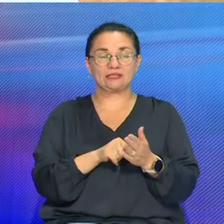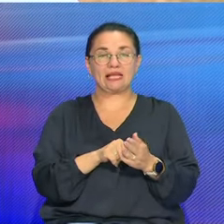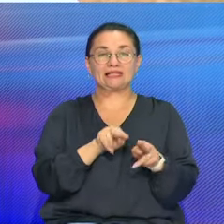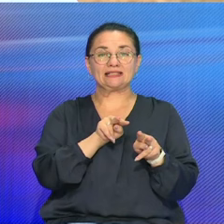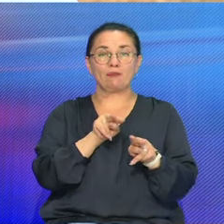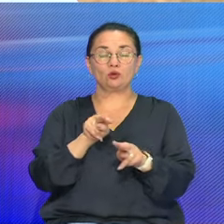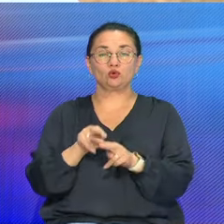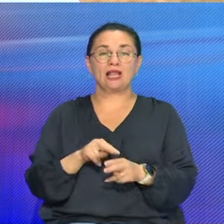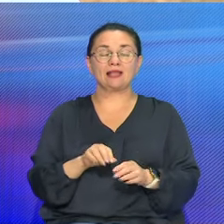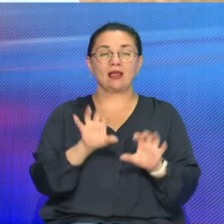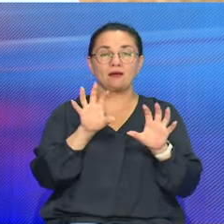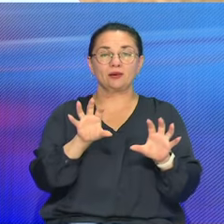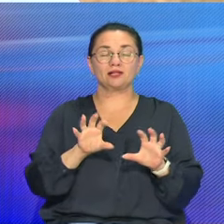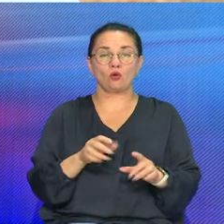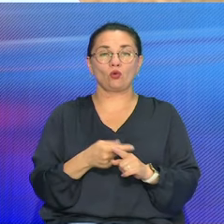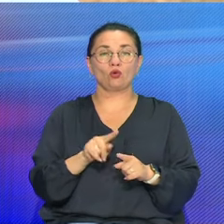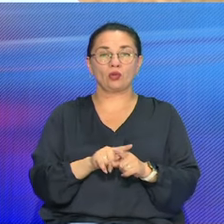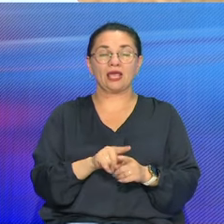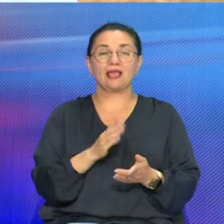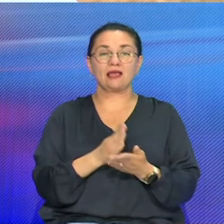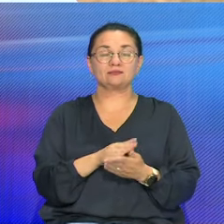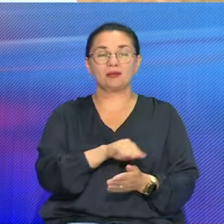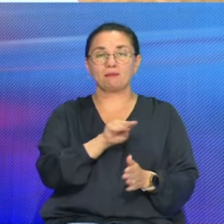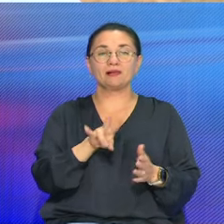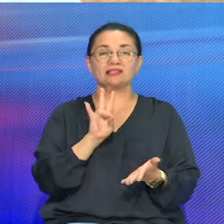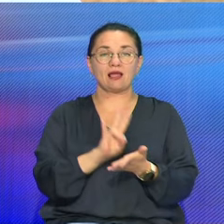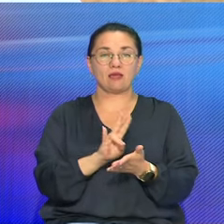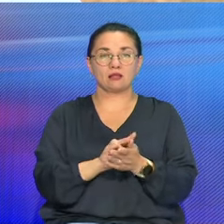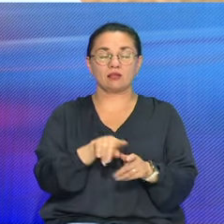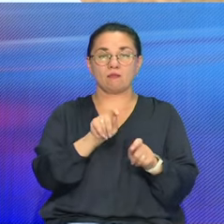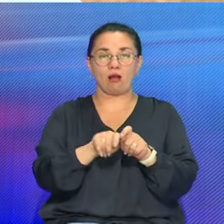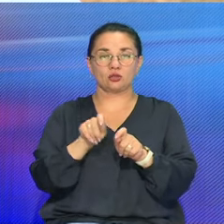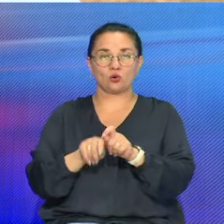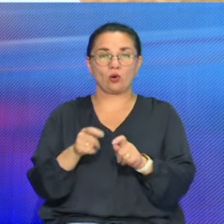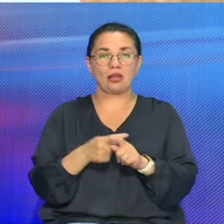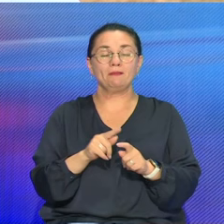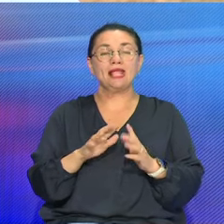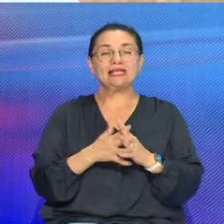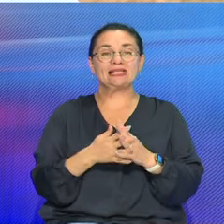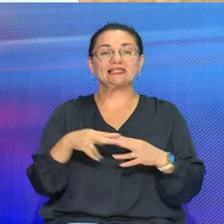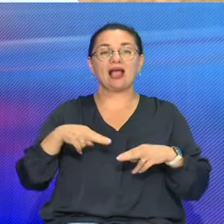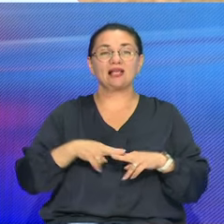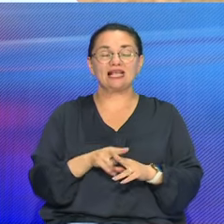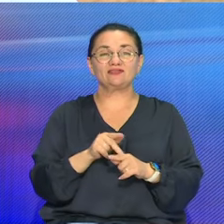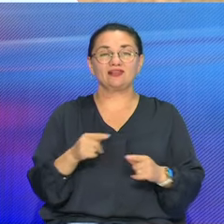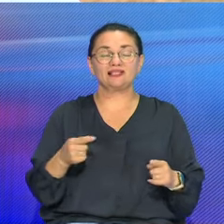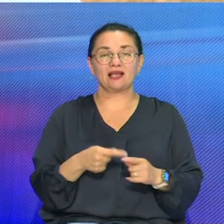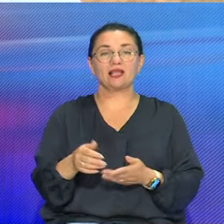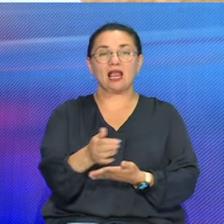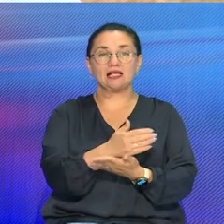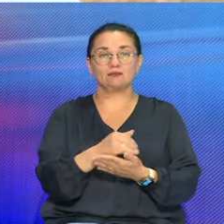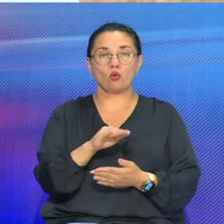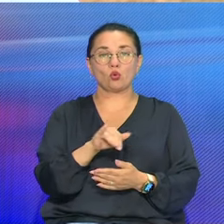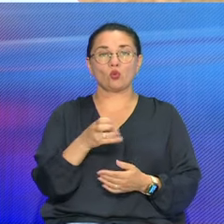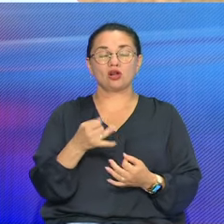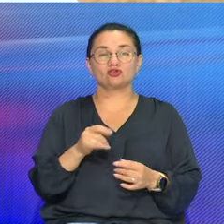посевной и уборочной кампании находятся на постоянном контроле в органах прокуратуры. От готовности сельскохозяйственной техники до сохранности собранного урожая.